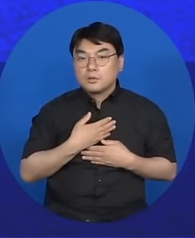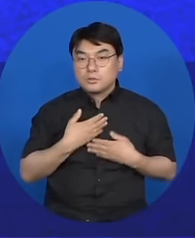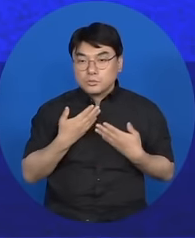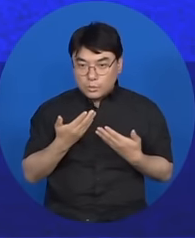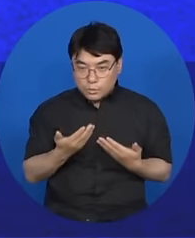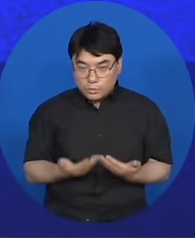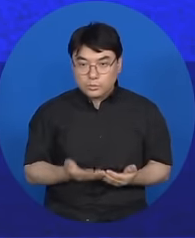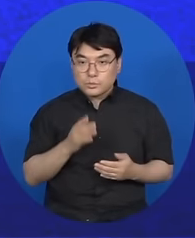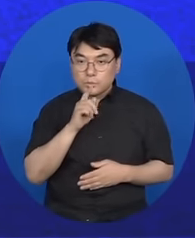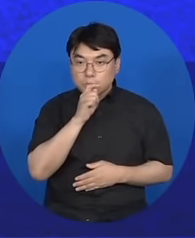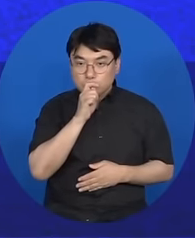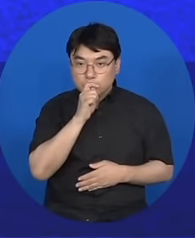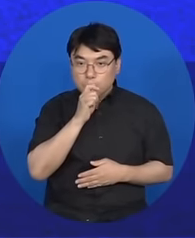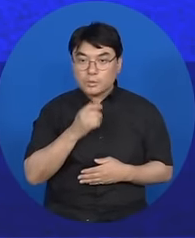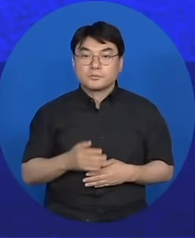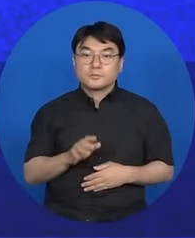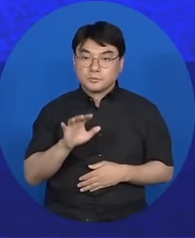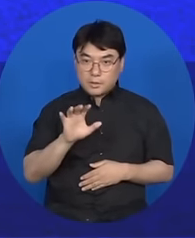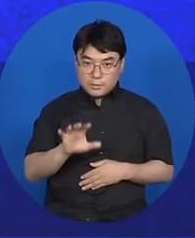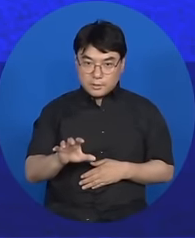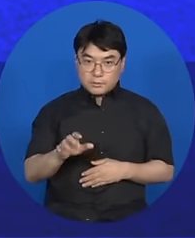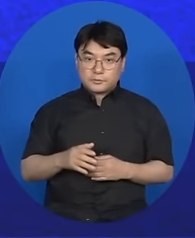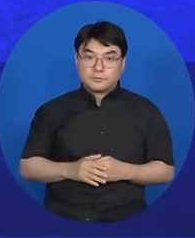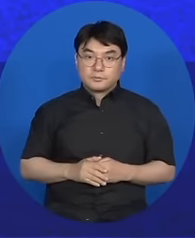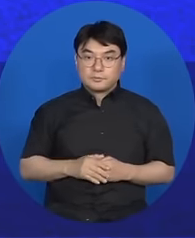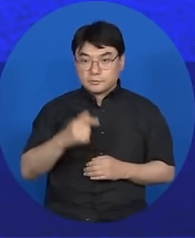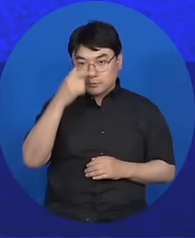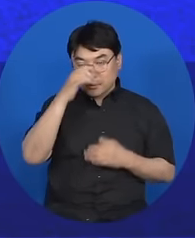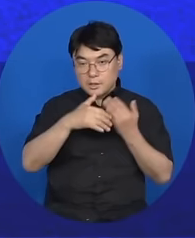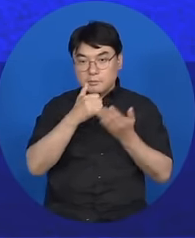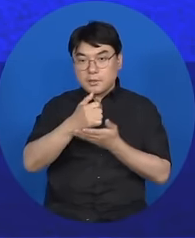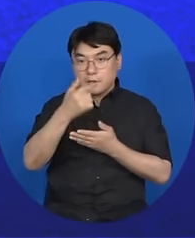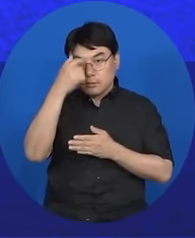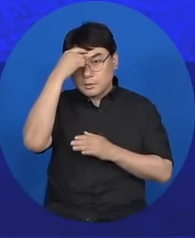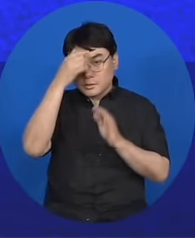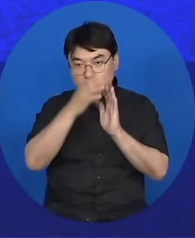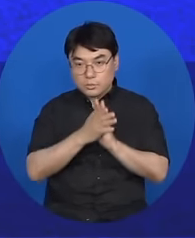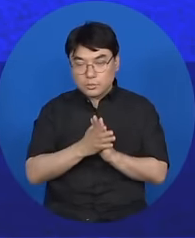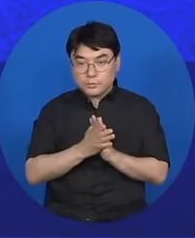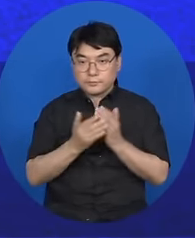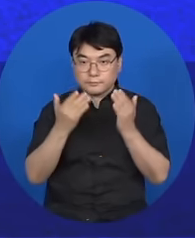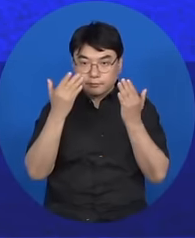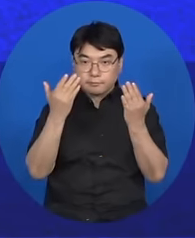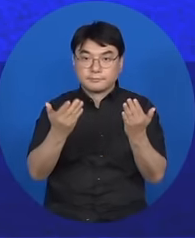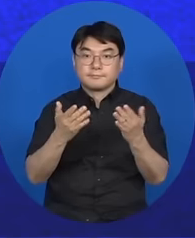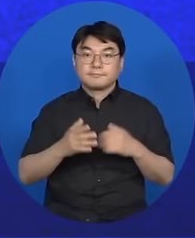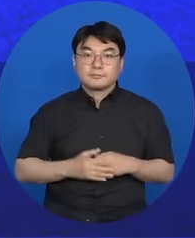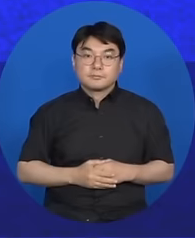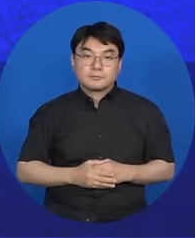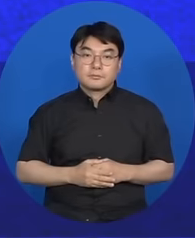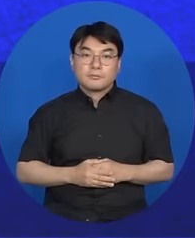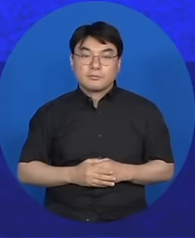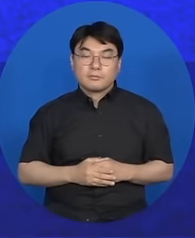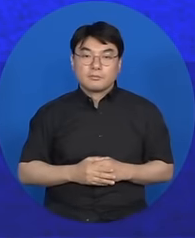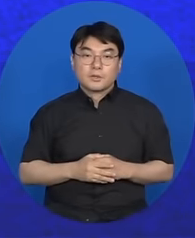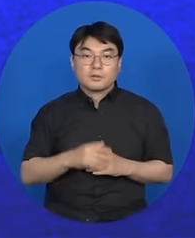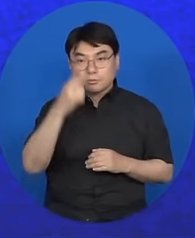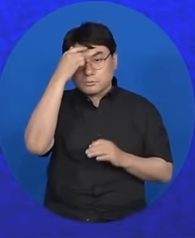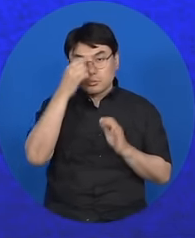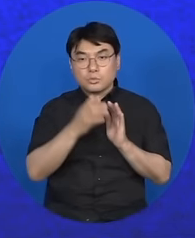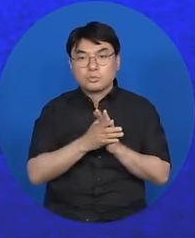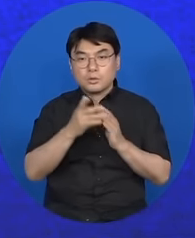가셔서 거기에서 하나님 아버지께 기도하시죠. 어떤 기도를 드리셨을까요?